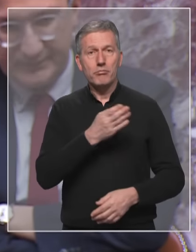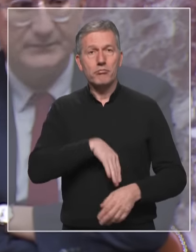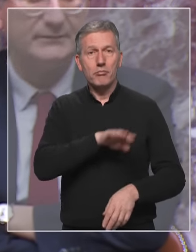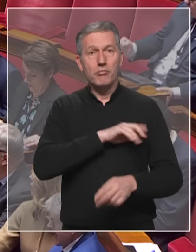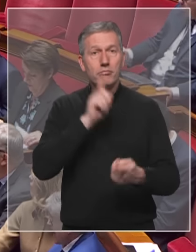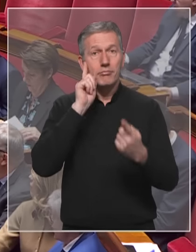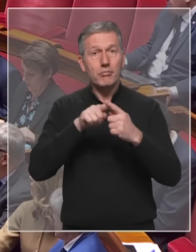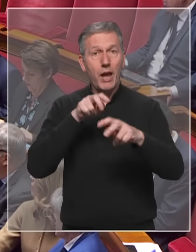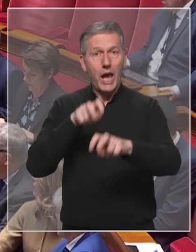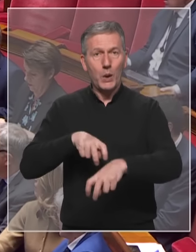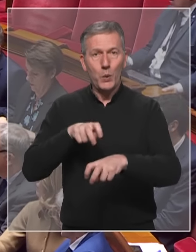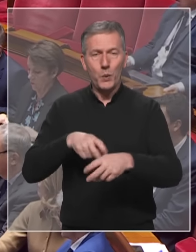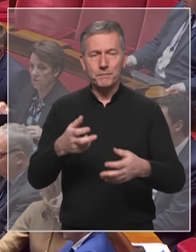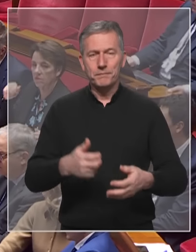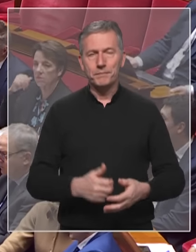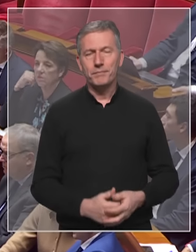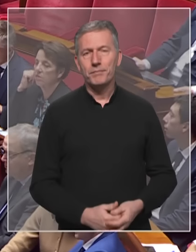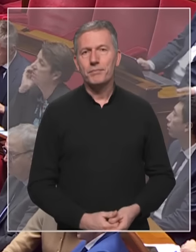l'Agriculture.